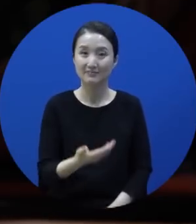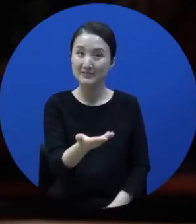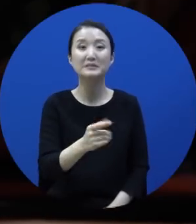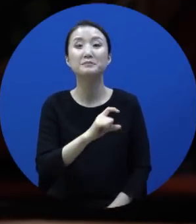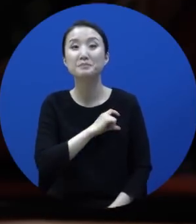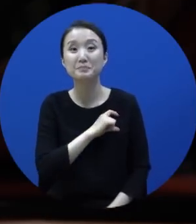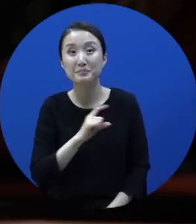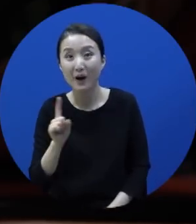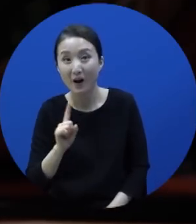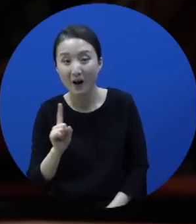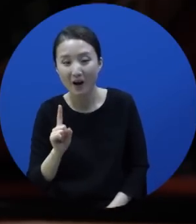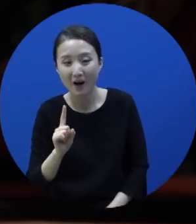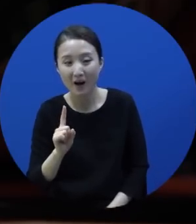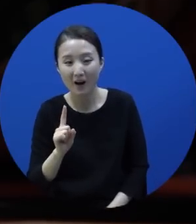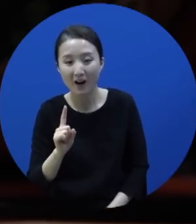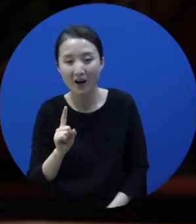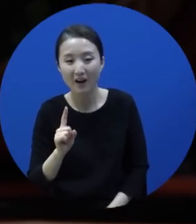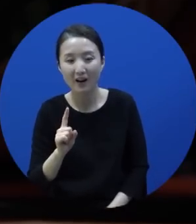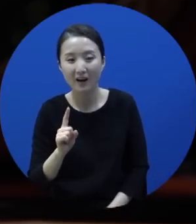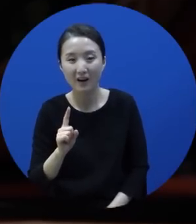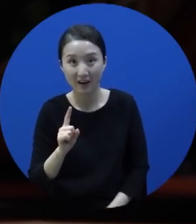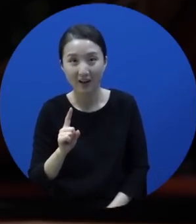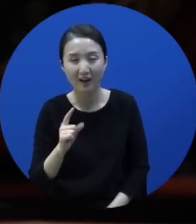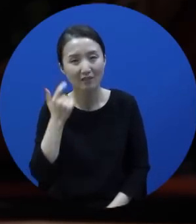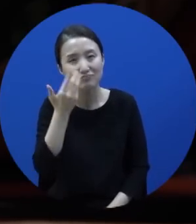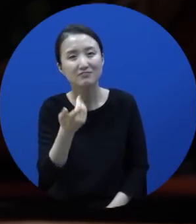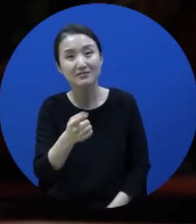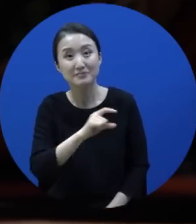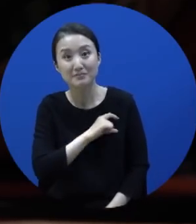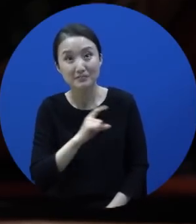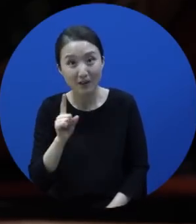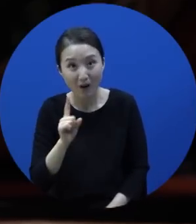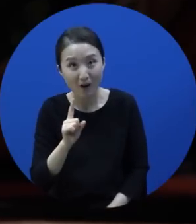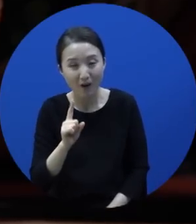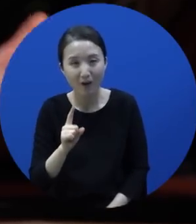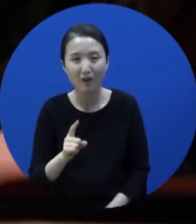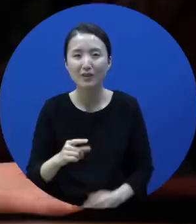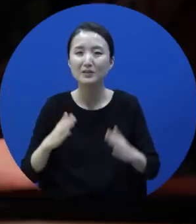이름이 뭐니? 네 이름이 뭐야? 이거부터 시작해요.